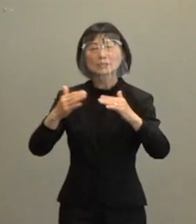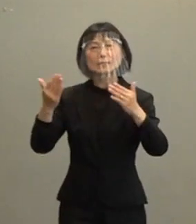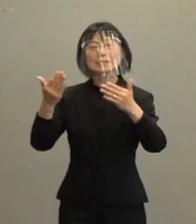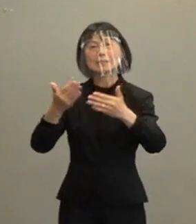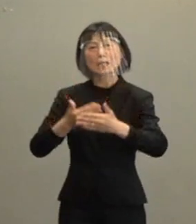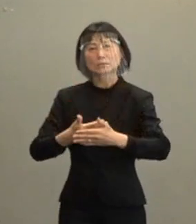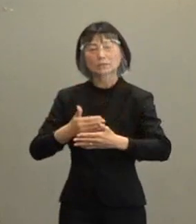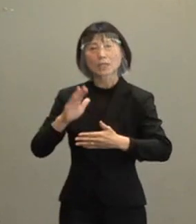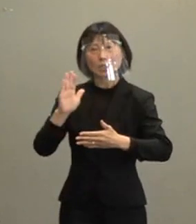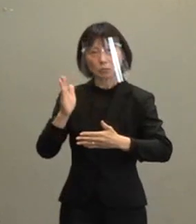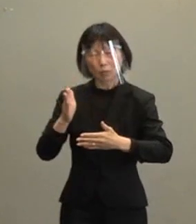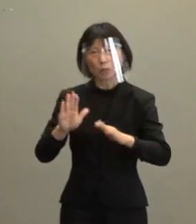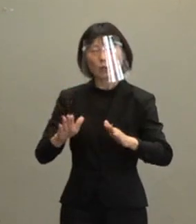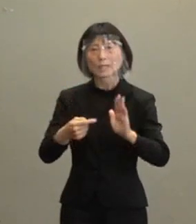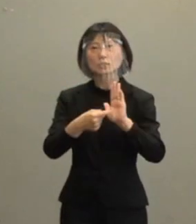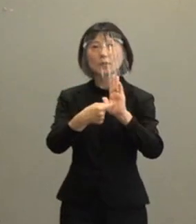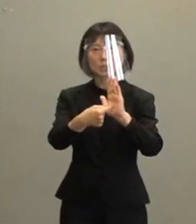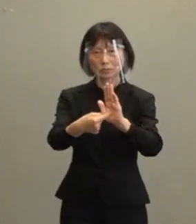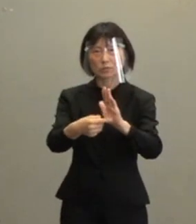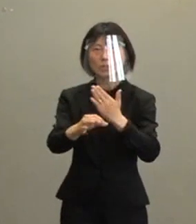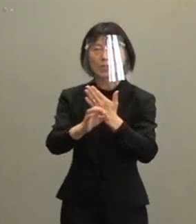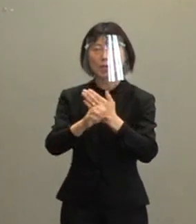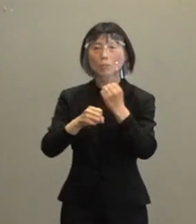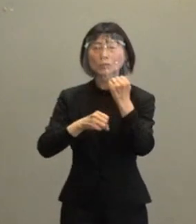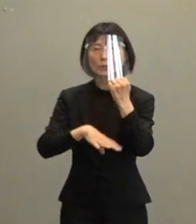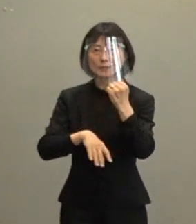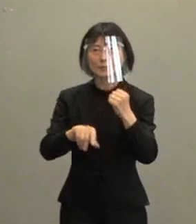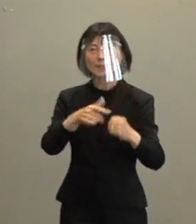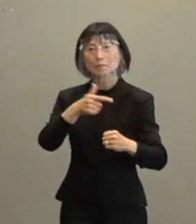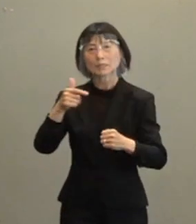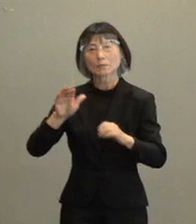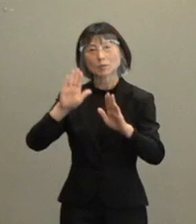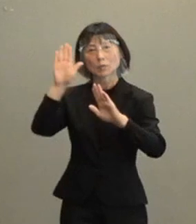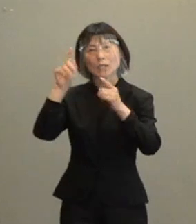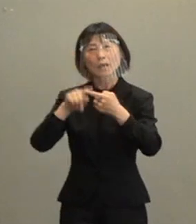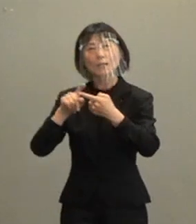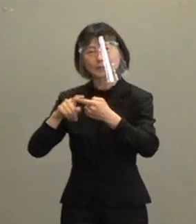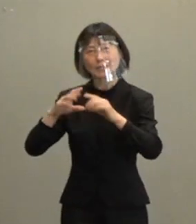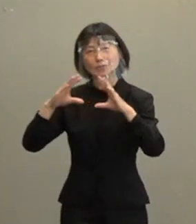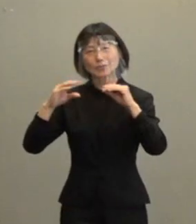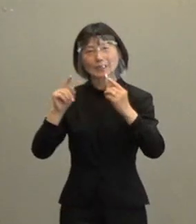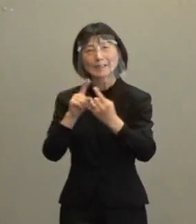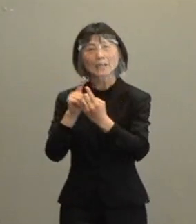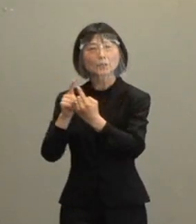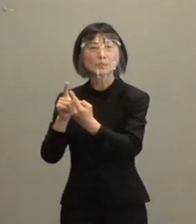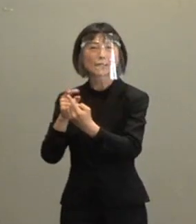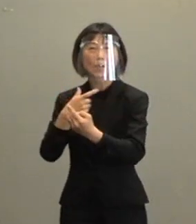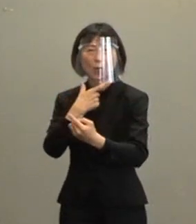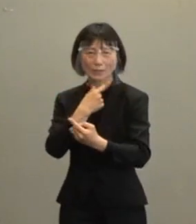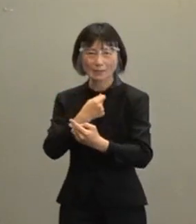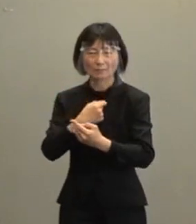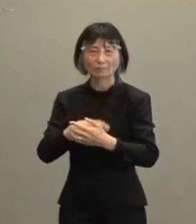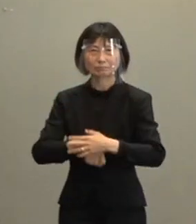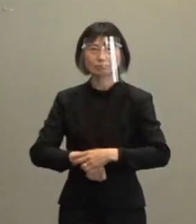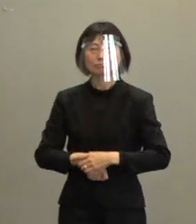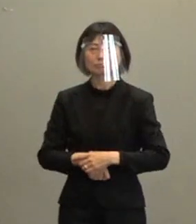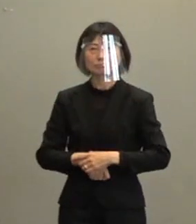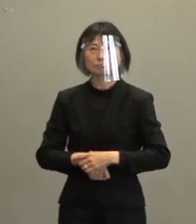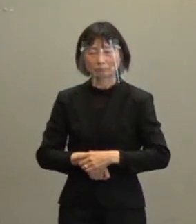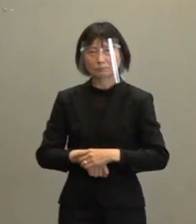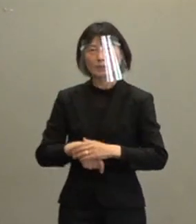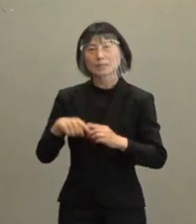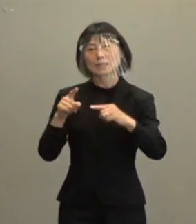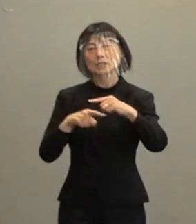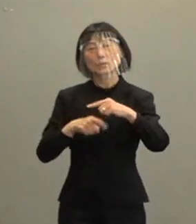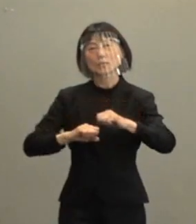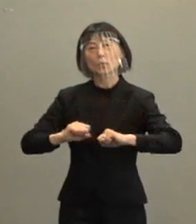ますが、今回お示しする実践例をもとに、さまざまな状況に応じて柔軟に対応いただきたいと思います。まず一人で